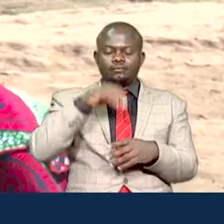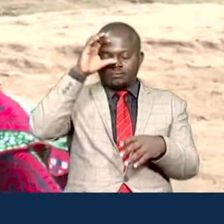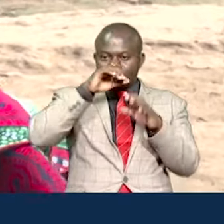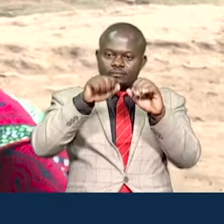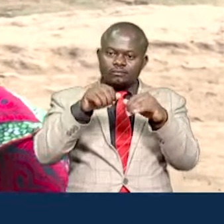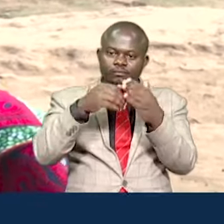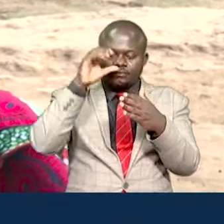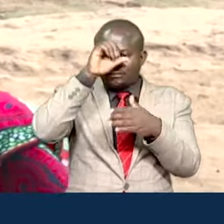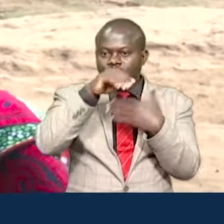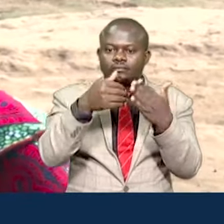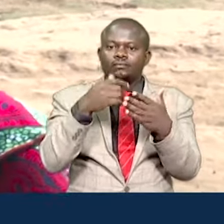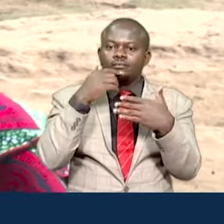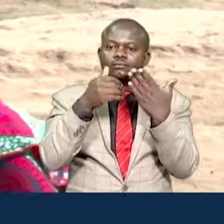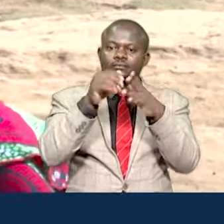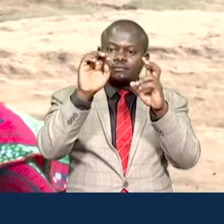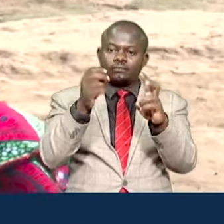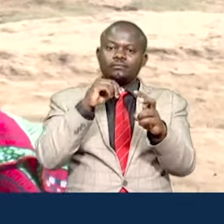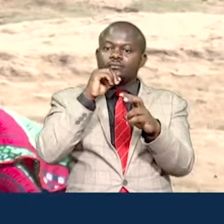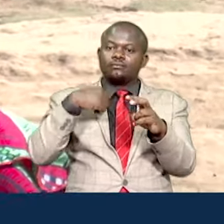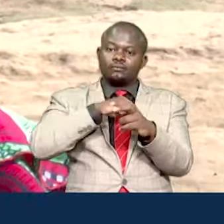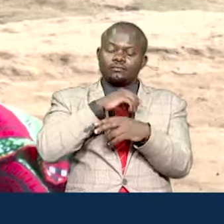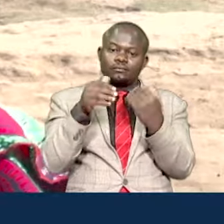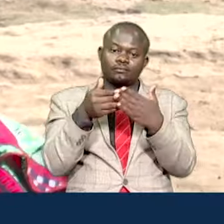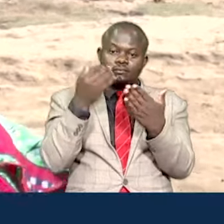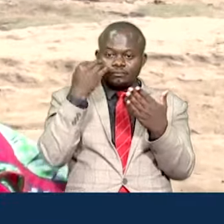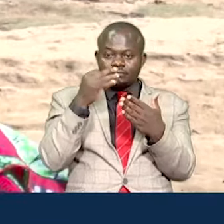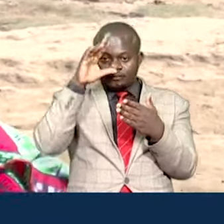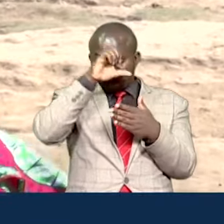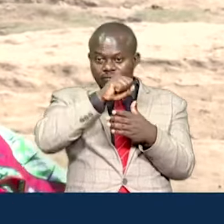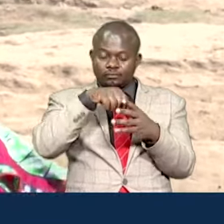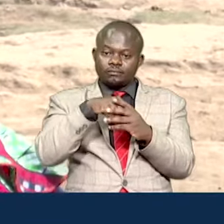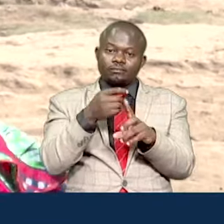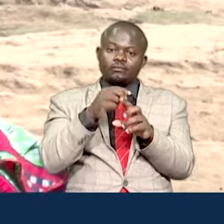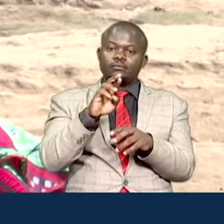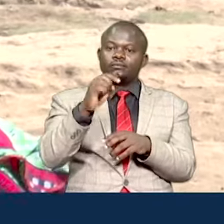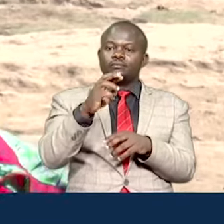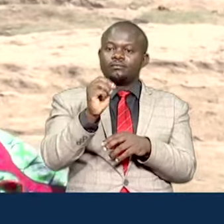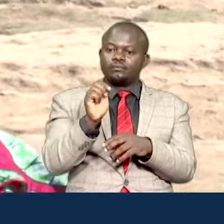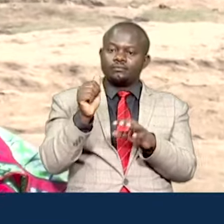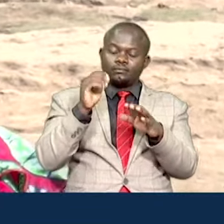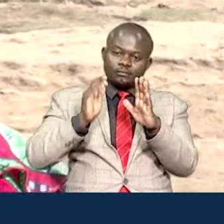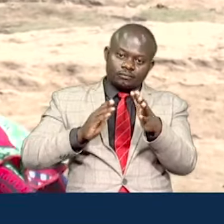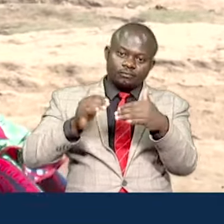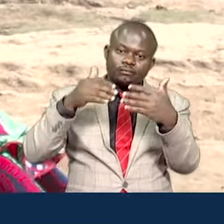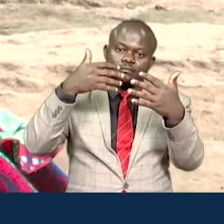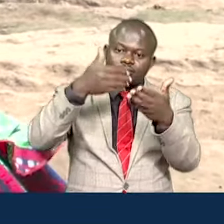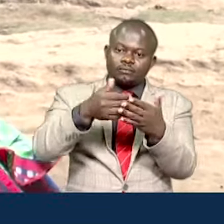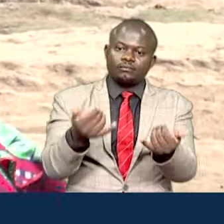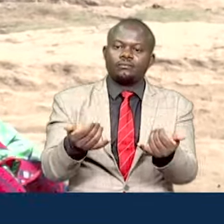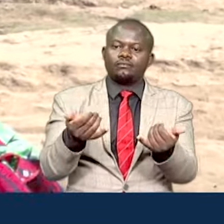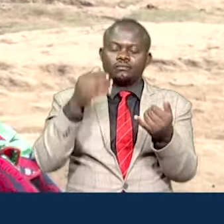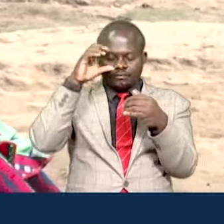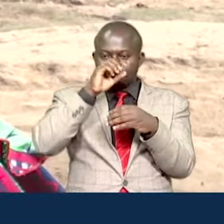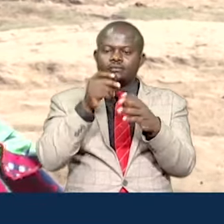nayibuze, ndavuga nti ntabwo iyi moto nubwo nayibuze, mvuye mu Rugarama niruka mpaka ahangaha, nabuze naho